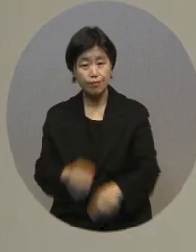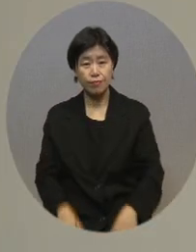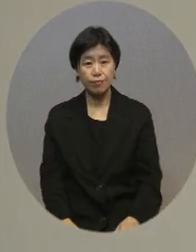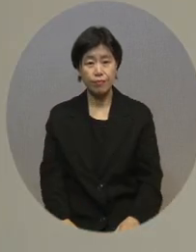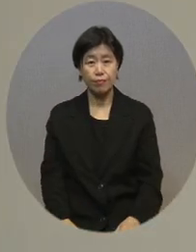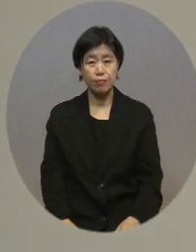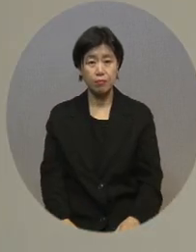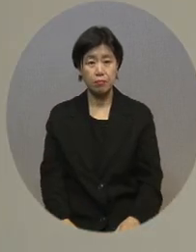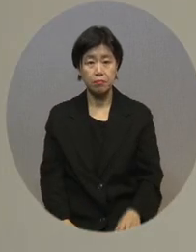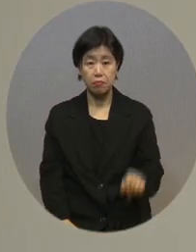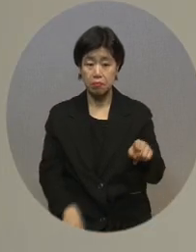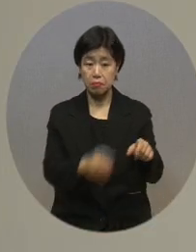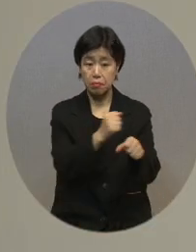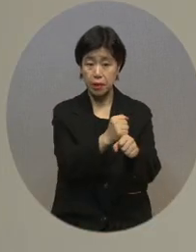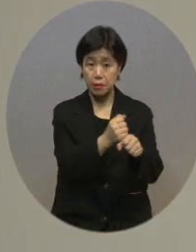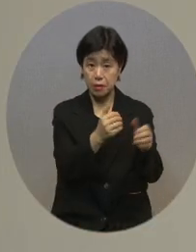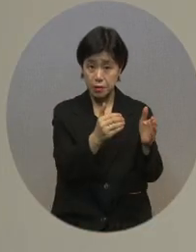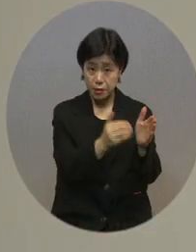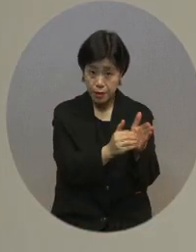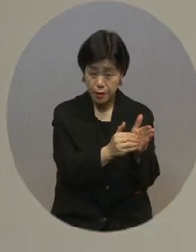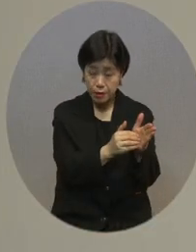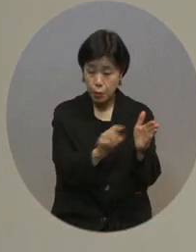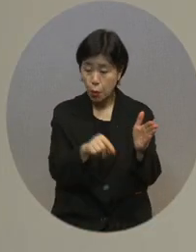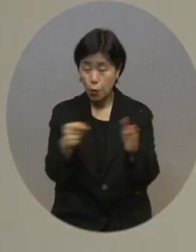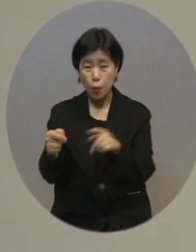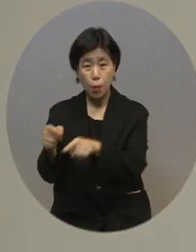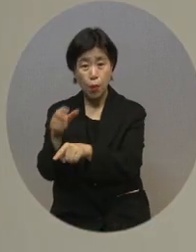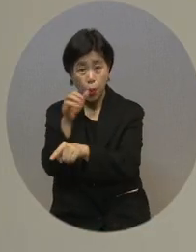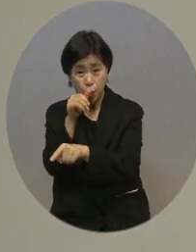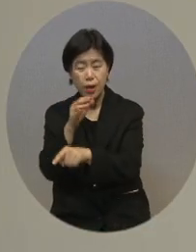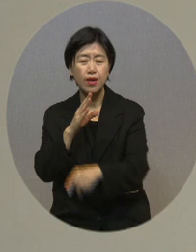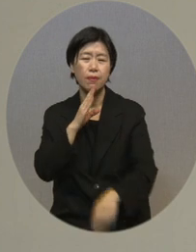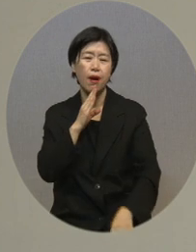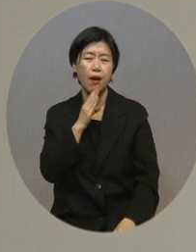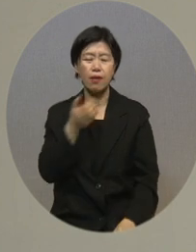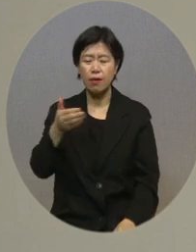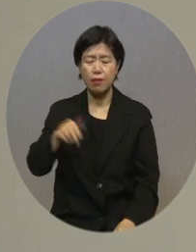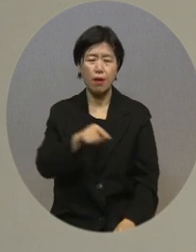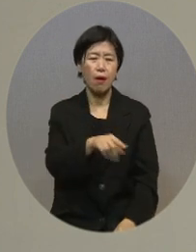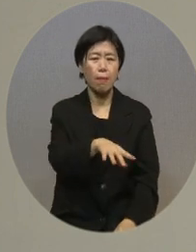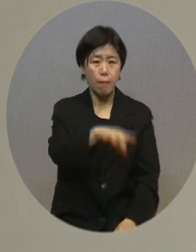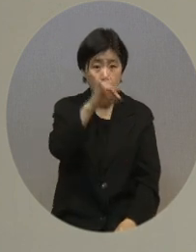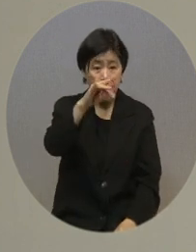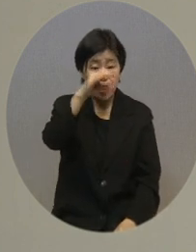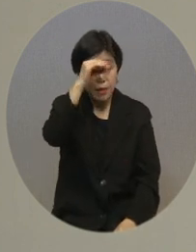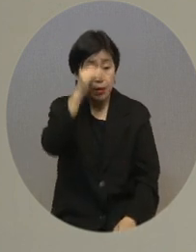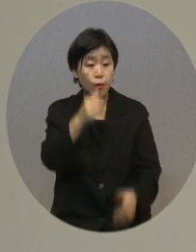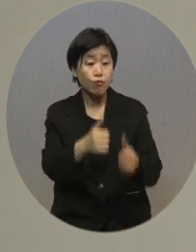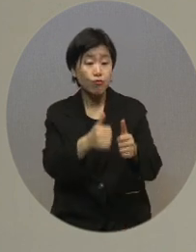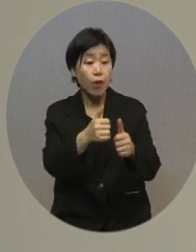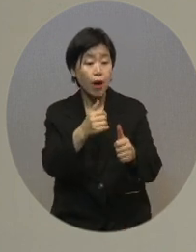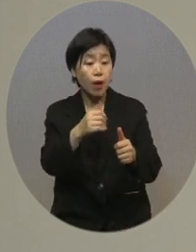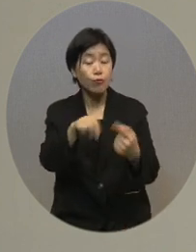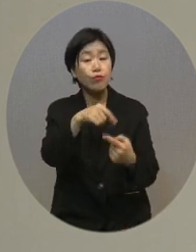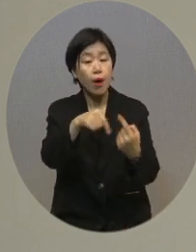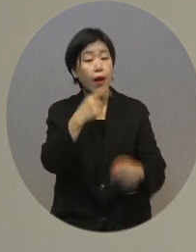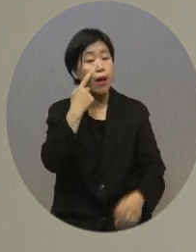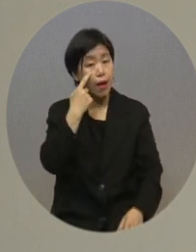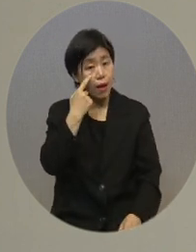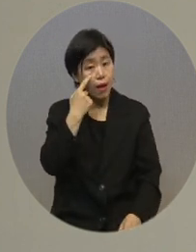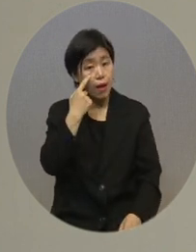또 있는데 일단 네. 이번에 시범 운영을 해보고 아마 네. 다른 데서도 점차